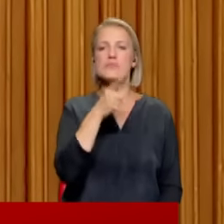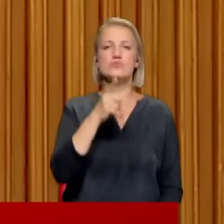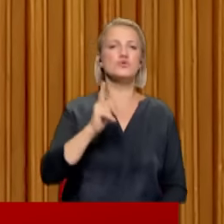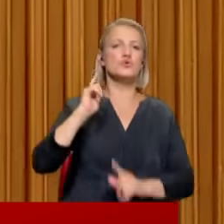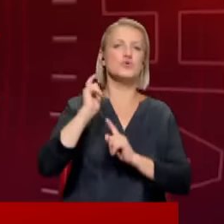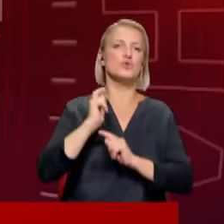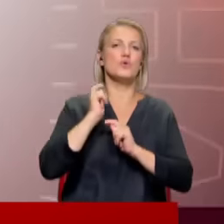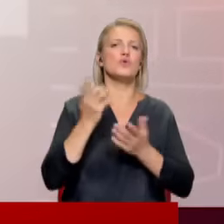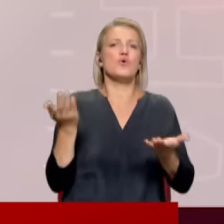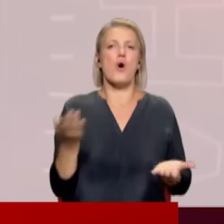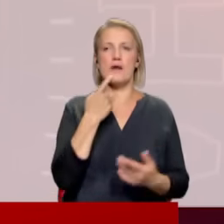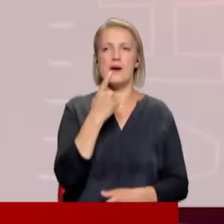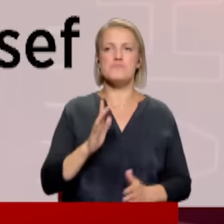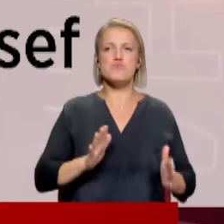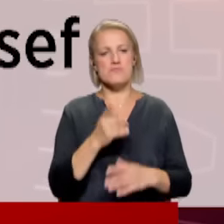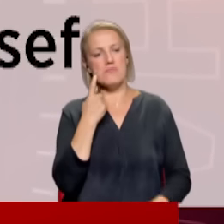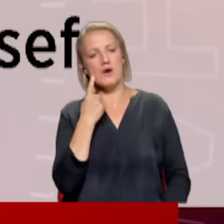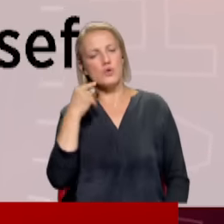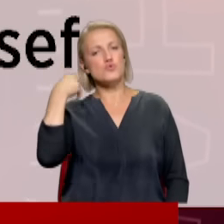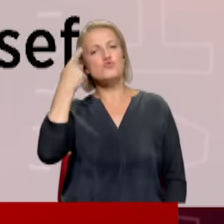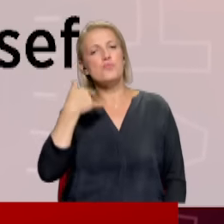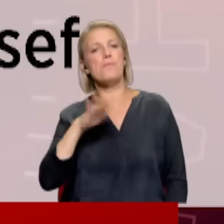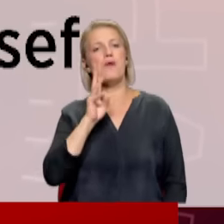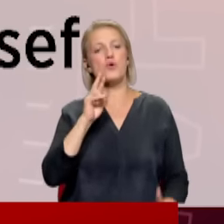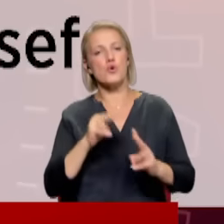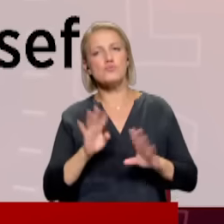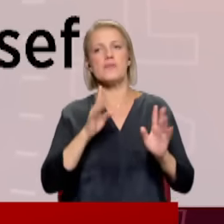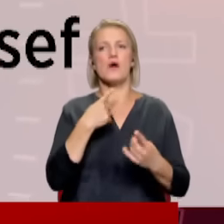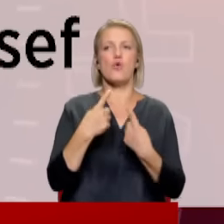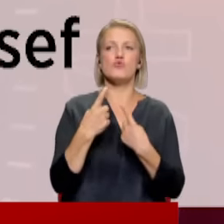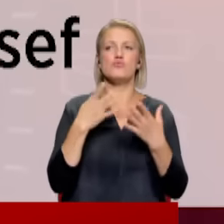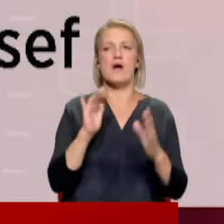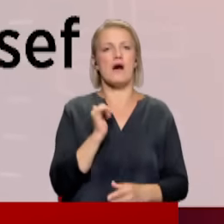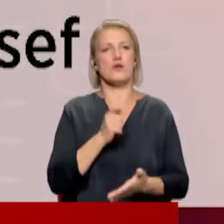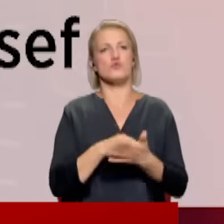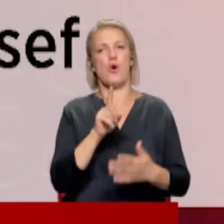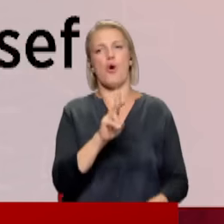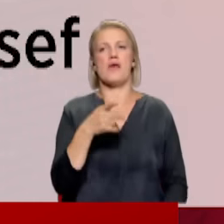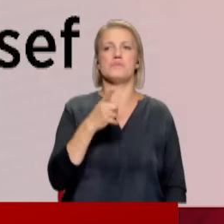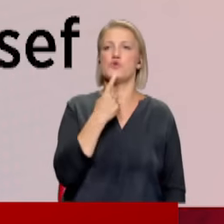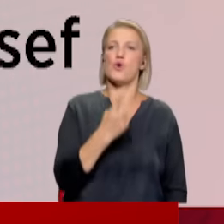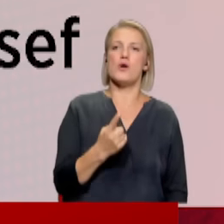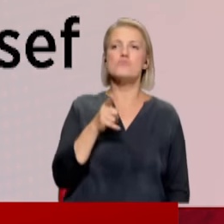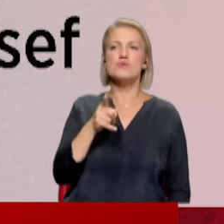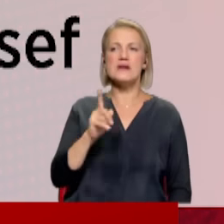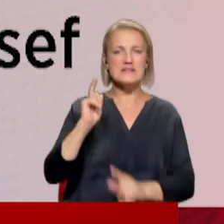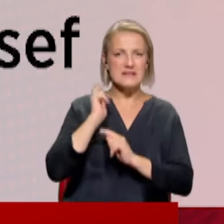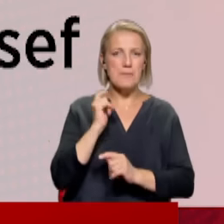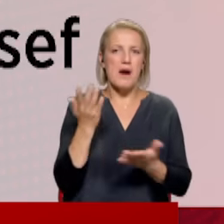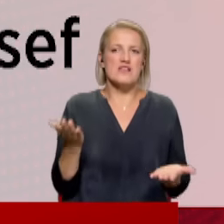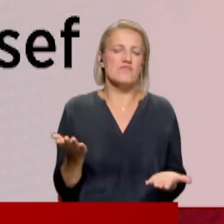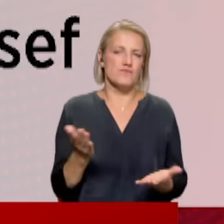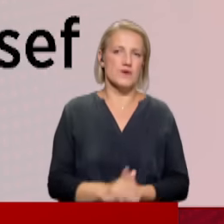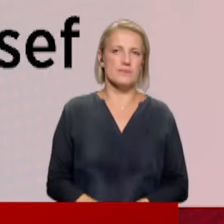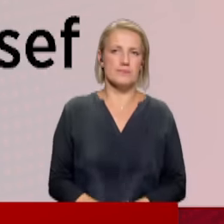sırtında küfe yok muhalefet bakıyorsunuz düşünmeden görüşmeden konuşmadan asgari ücret 177.000 diyor bunların sırtında